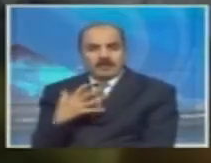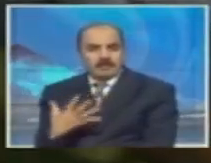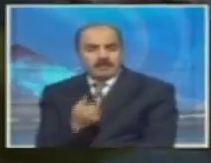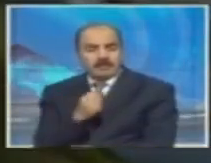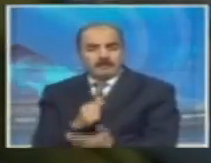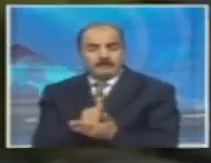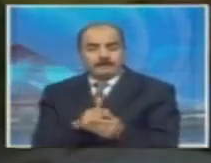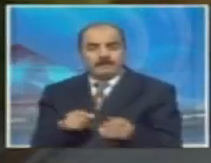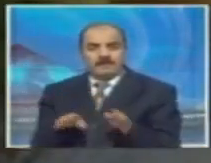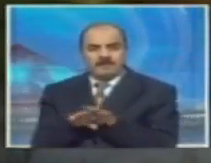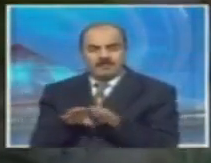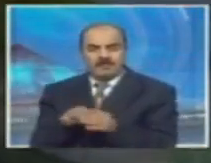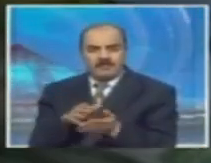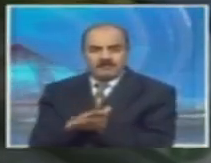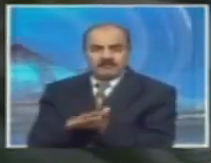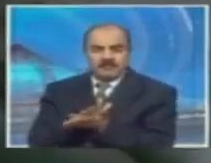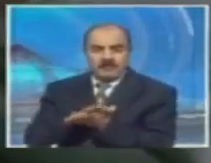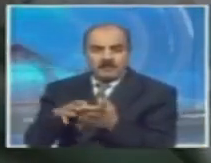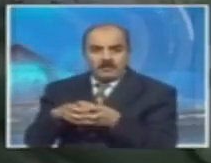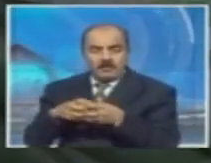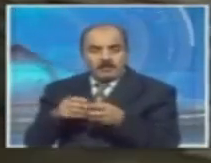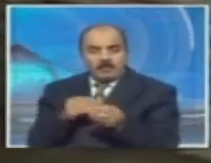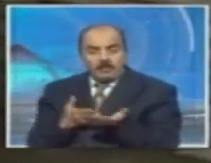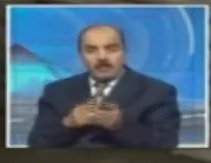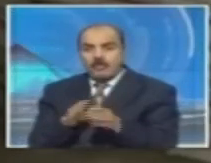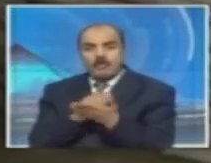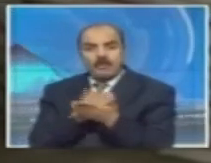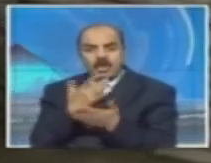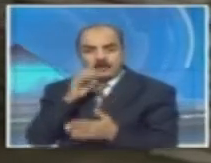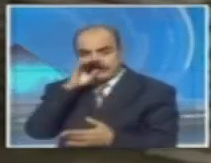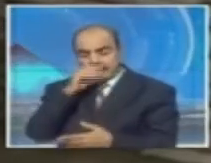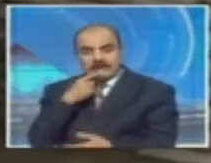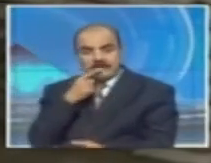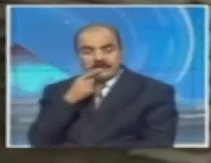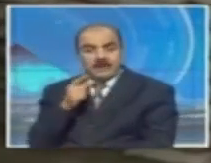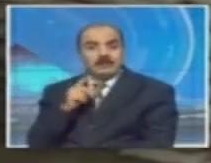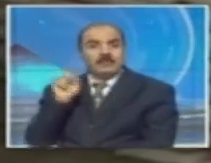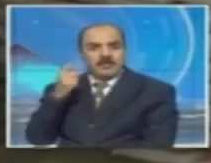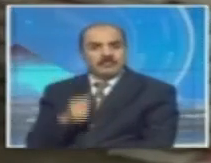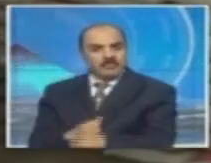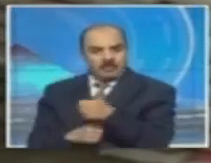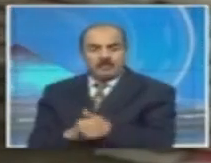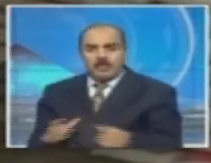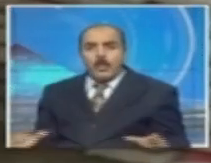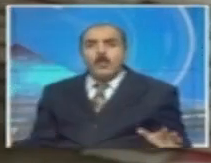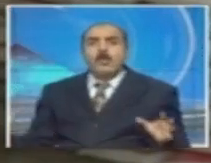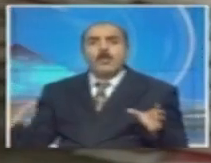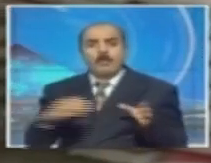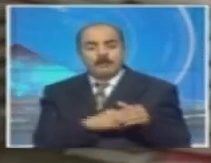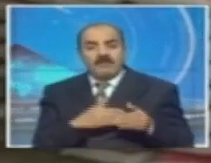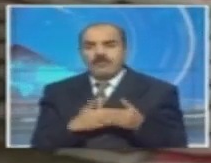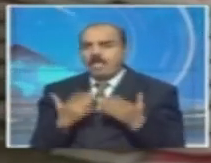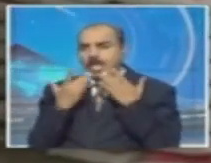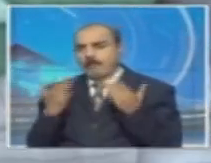ومسؤولي مضرب أرز ومحلين لتجارة السلع الغذائية بدون ترخيص بالجيزة والإسكندرية والدقهلية بتجميعها لحجبها عن